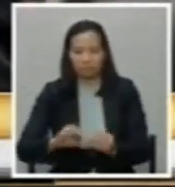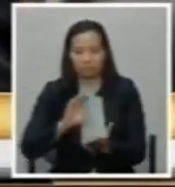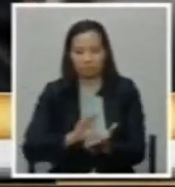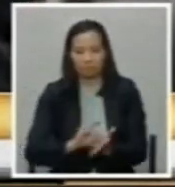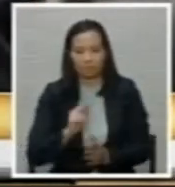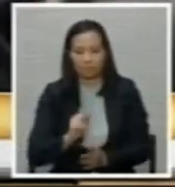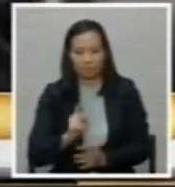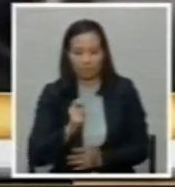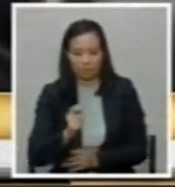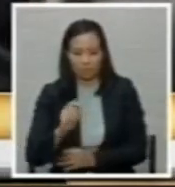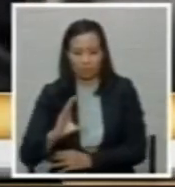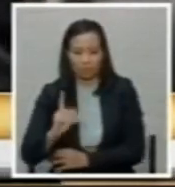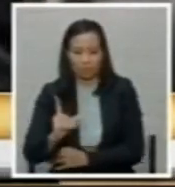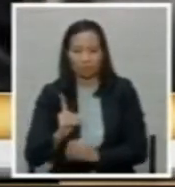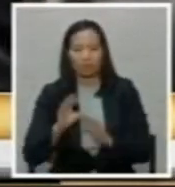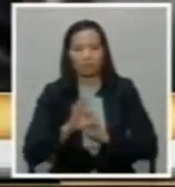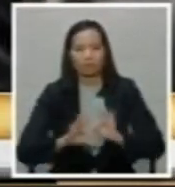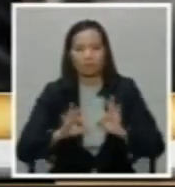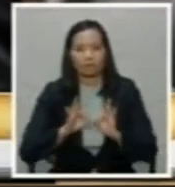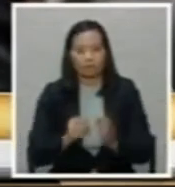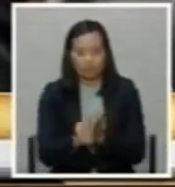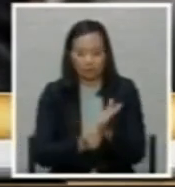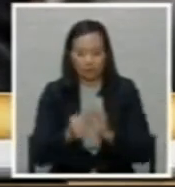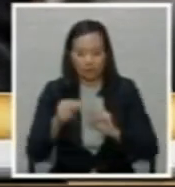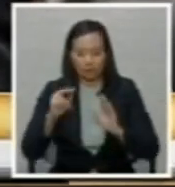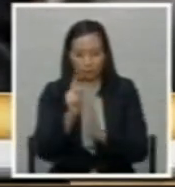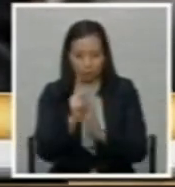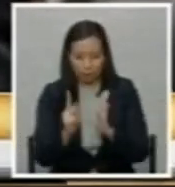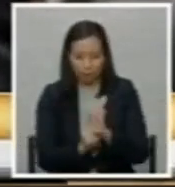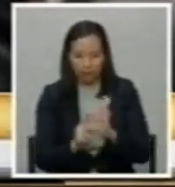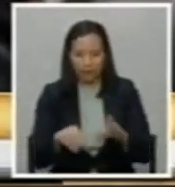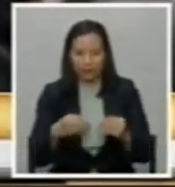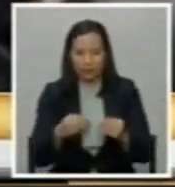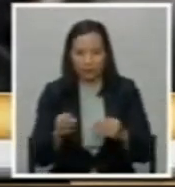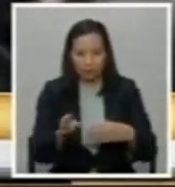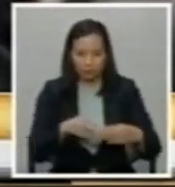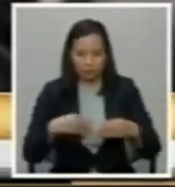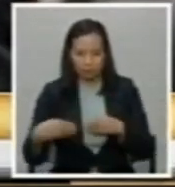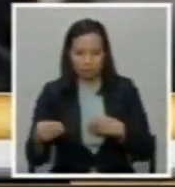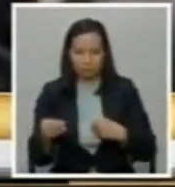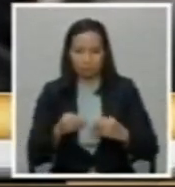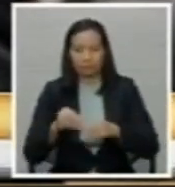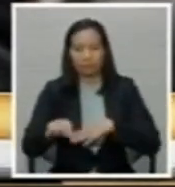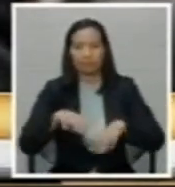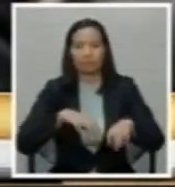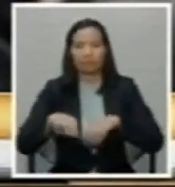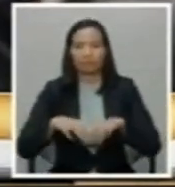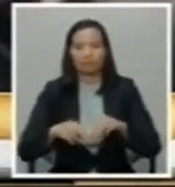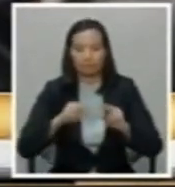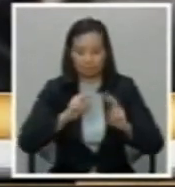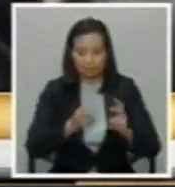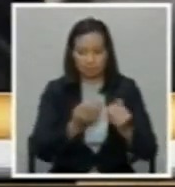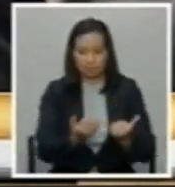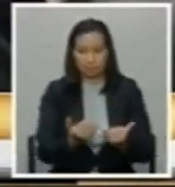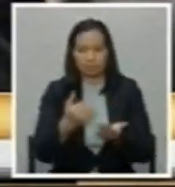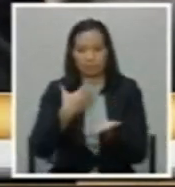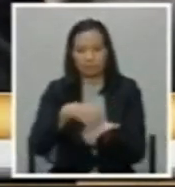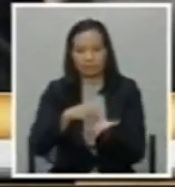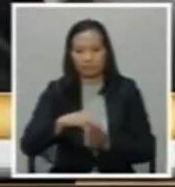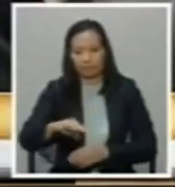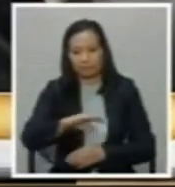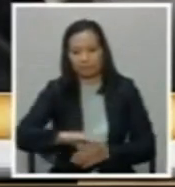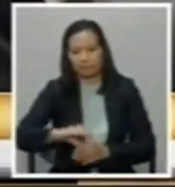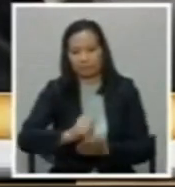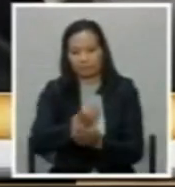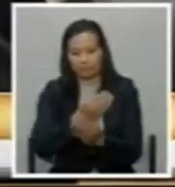ด้วยและถ้ามีความจำเป็นนะครับที่จะต้องแก้กฎหมายเพื่อให้มีความยืดหยุ่นมากขึ้นในการบริหารจัดการเรื่องนี้ก็ขอเสนอให้พวกเราในสภ